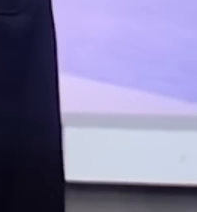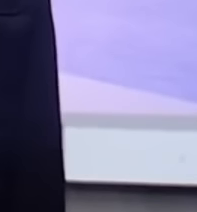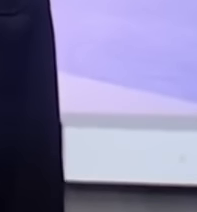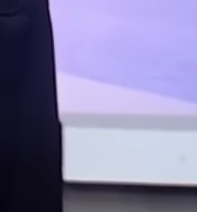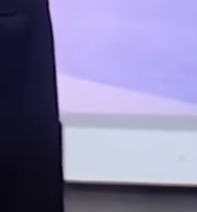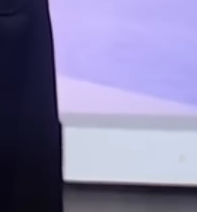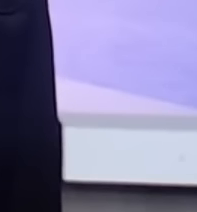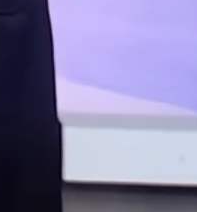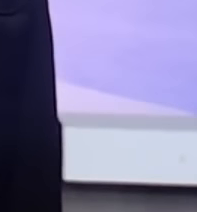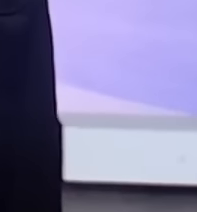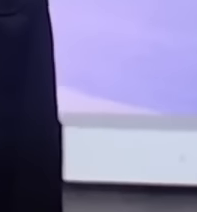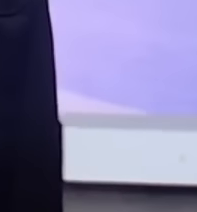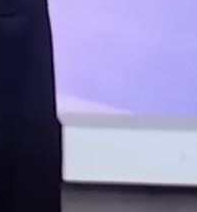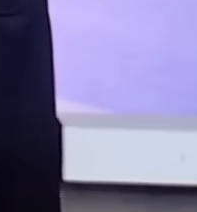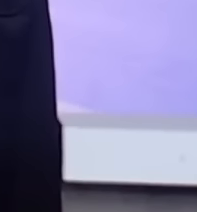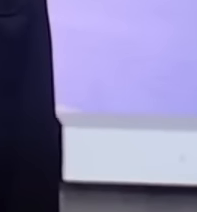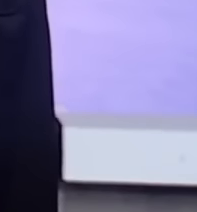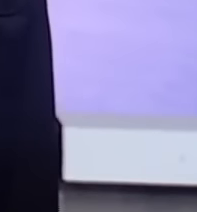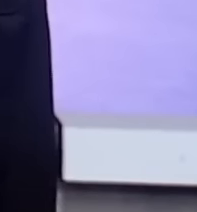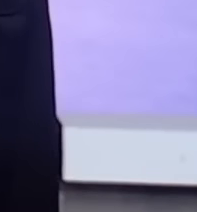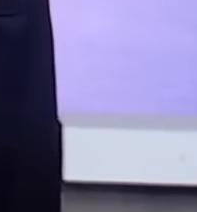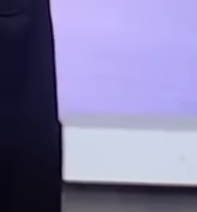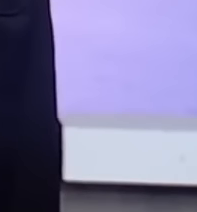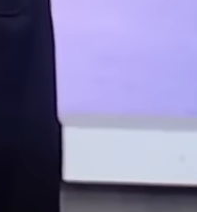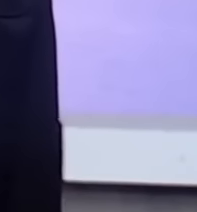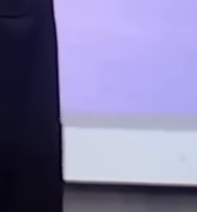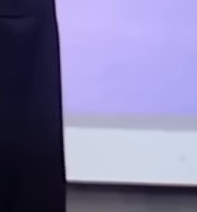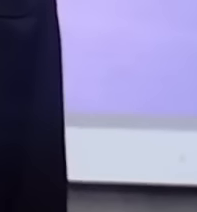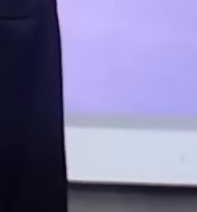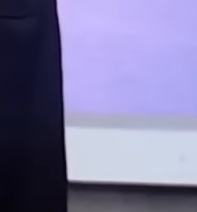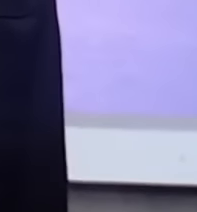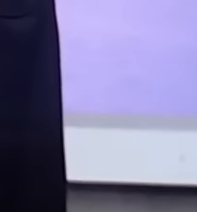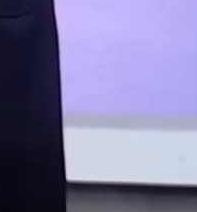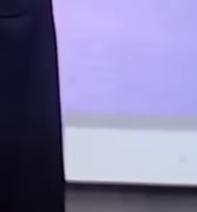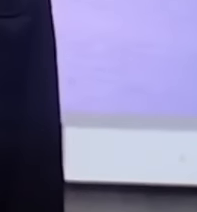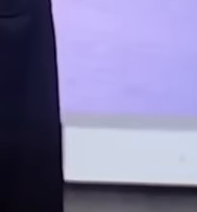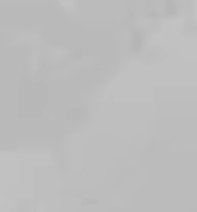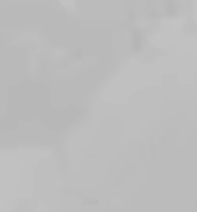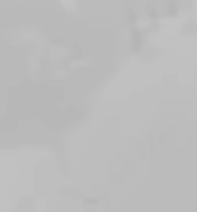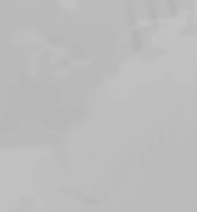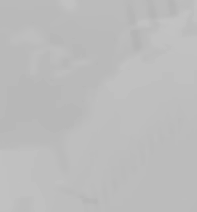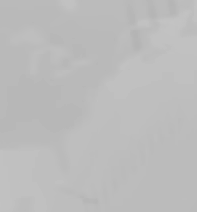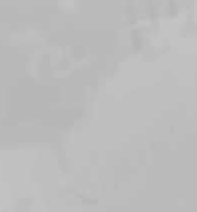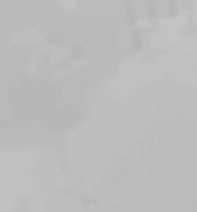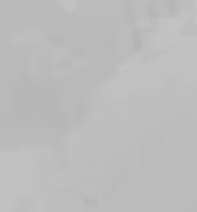samahan niyo kami sa GMA Pinoy TV at sa www.gmanews.tv.